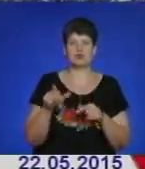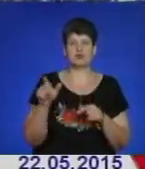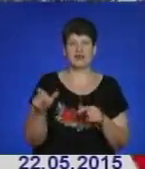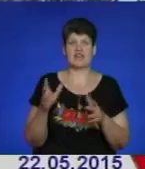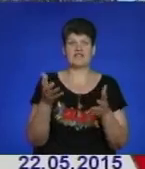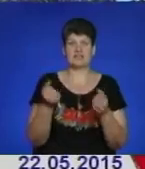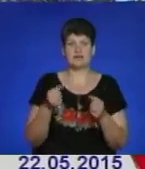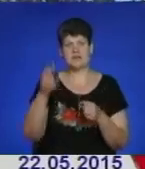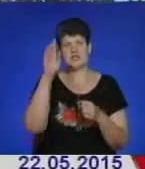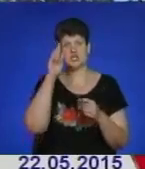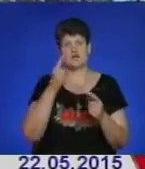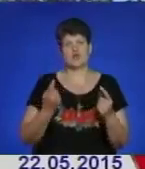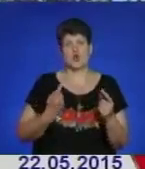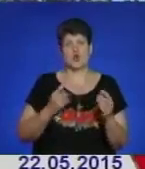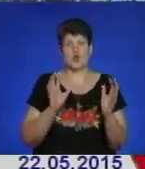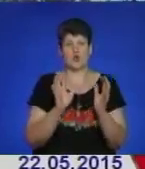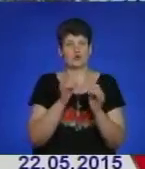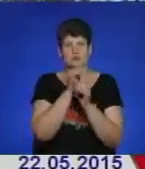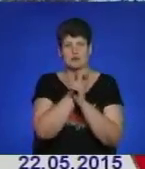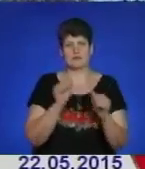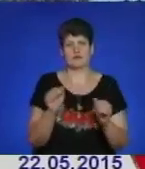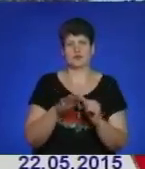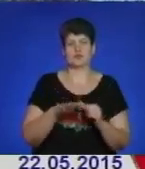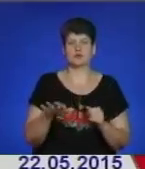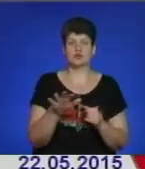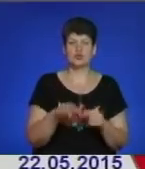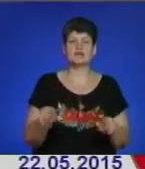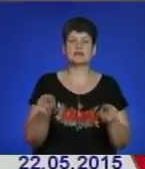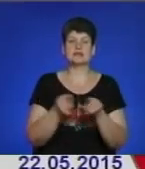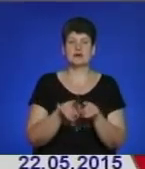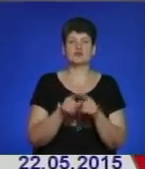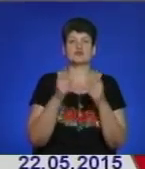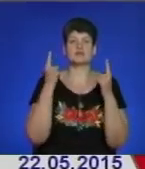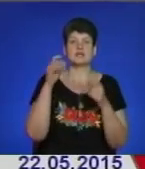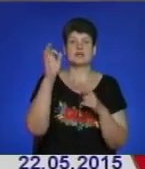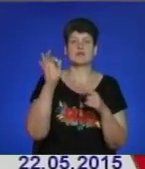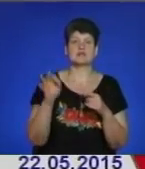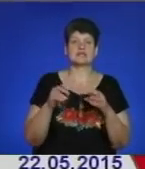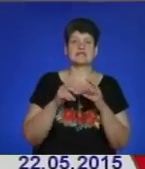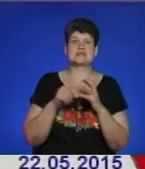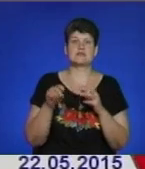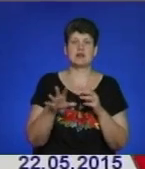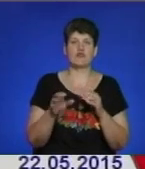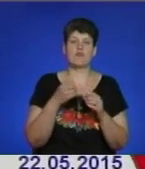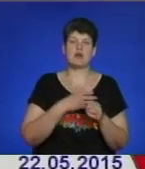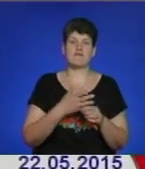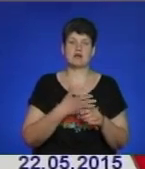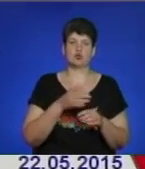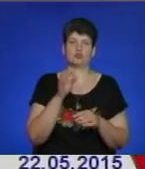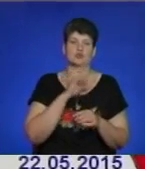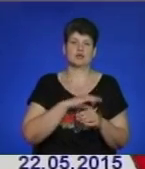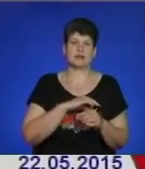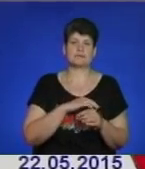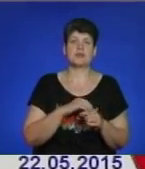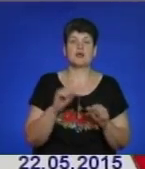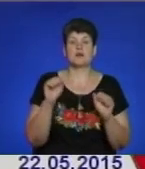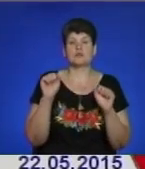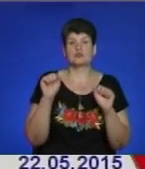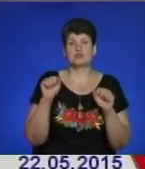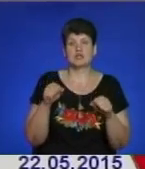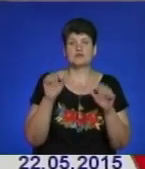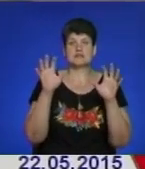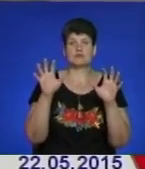під державну охорону не можна територію. Також значний відсоток землі у приватному користуванні. Однак, ймовірно, заповідний